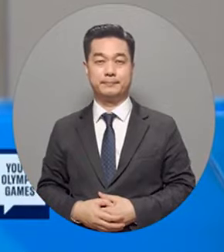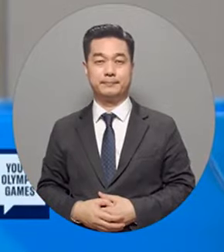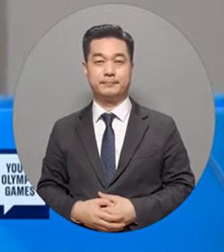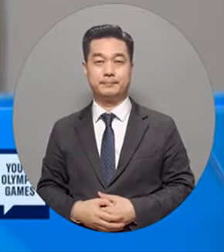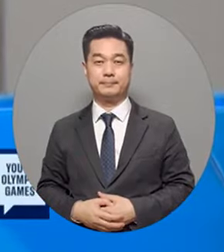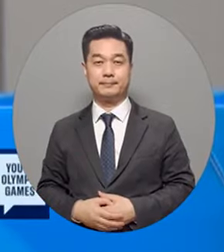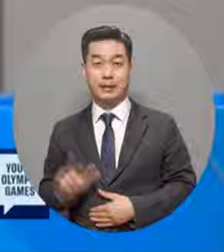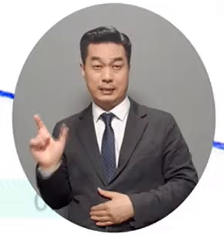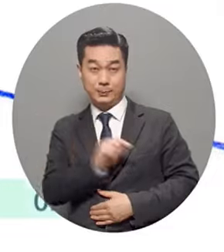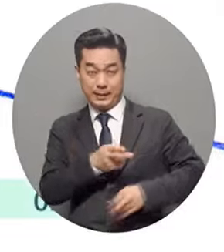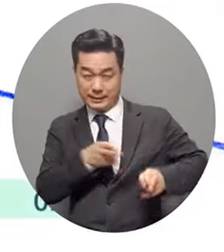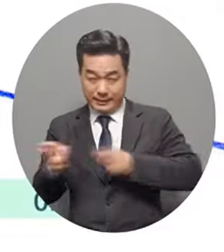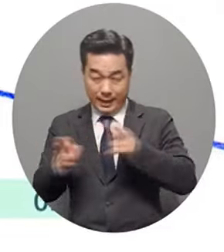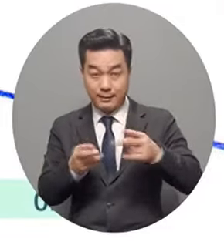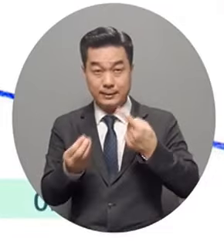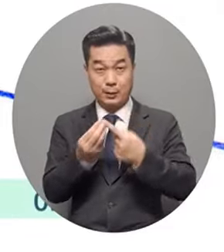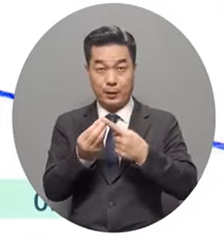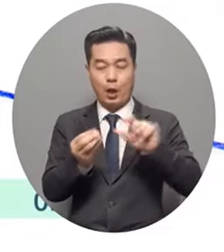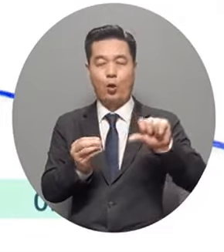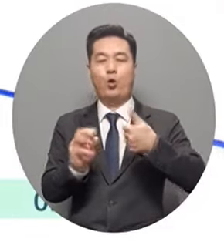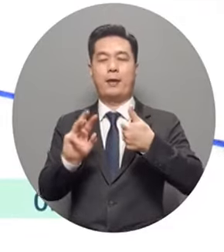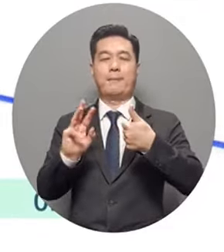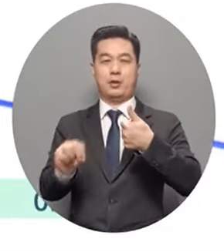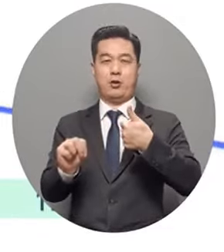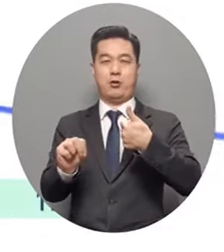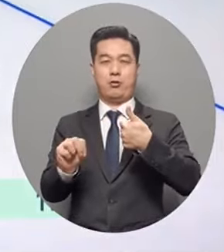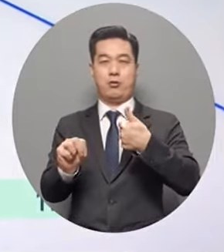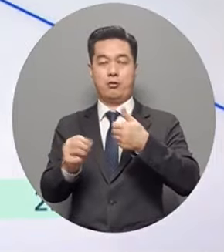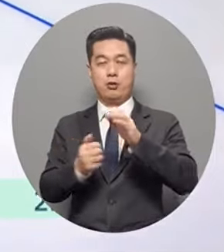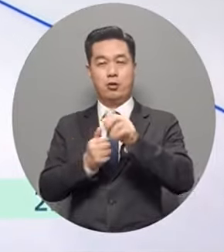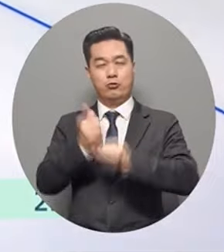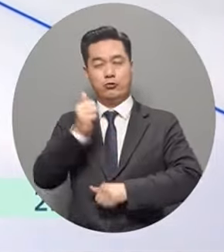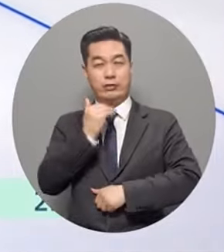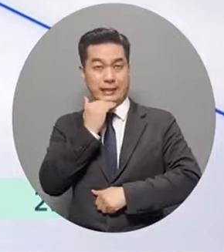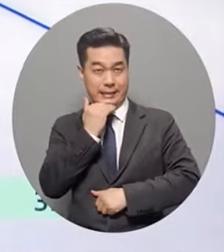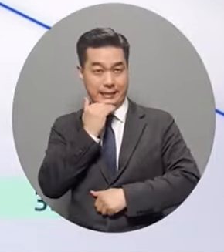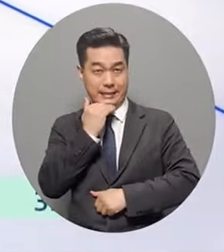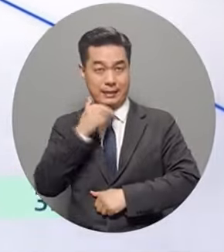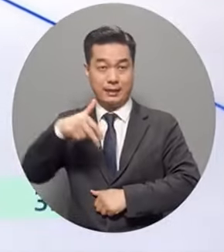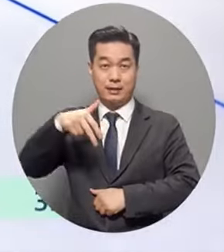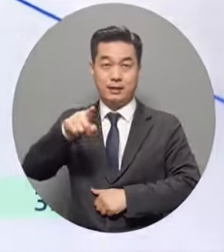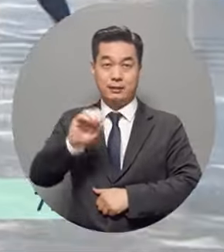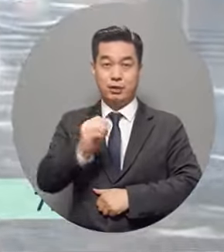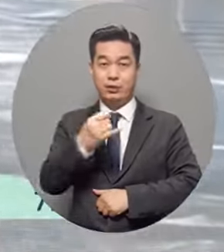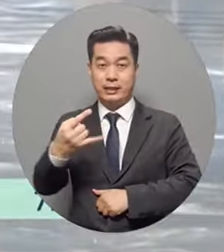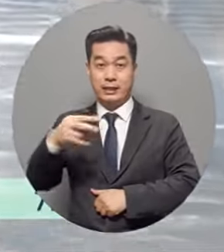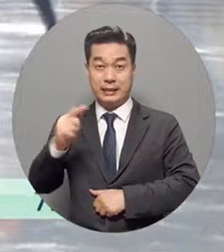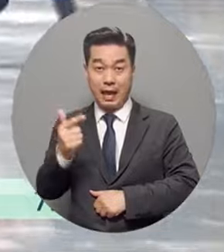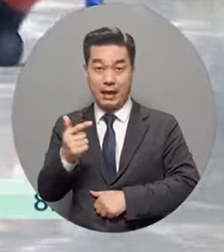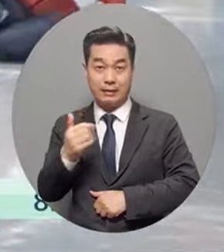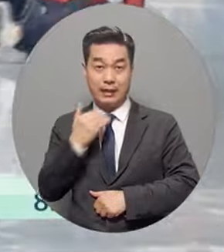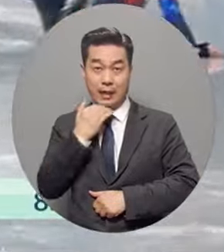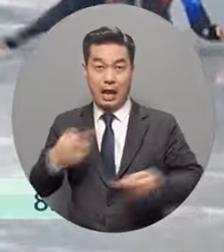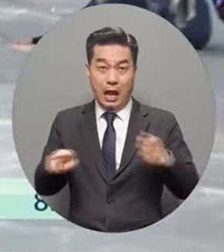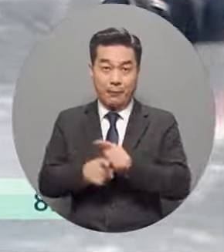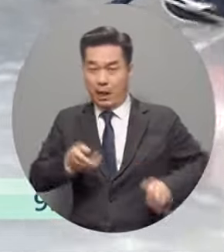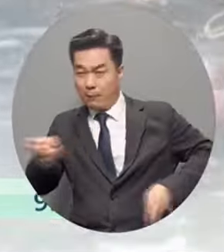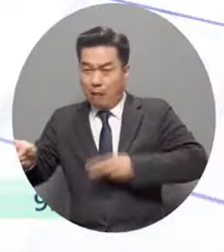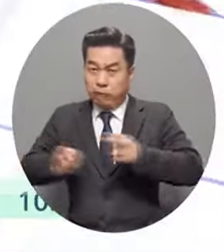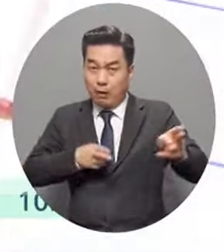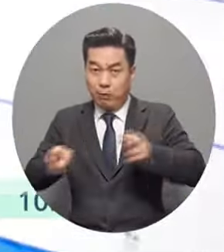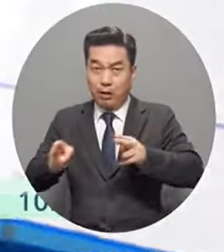스피드 스케이팅 첫 종목인 500m. 우승 후보 정희단은 돌발 변수를 맞았습니다. 함께 뛰던 오스트리아